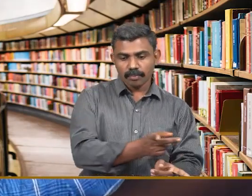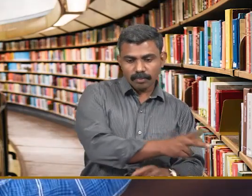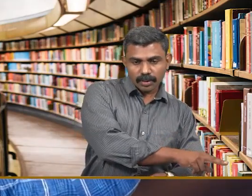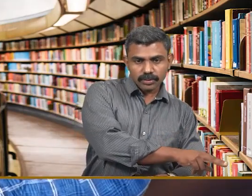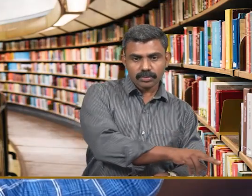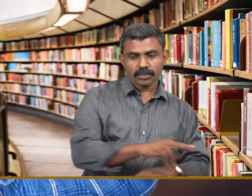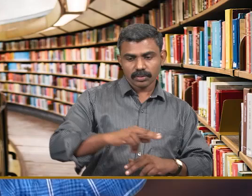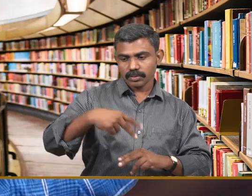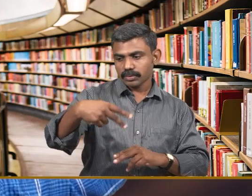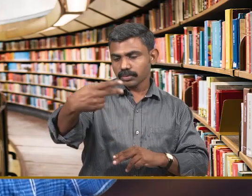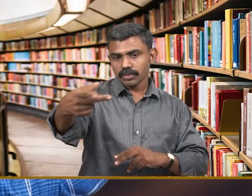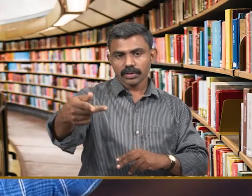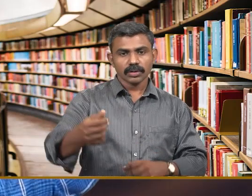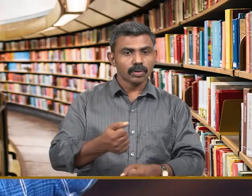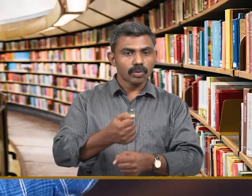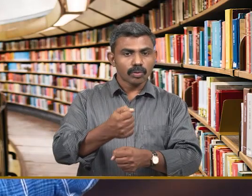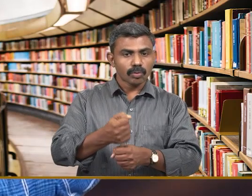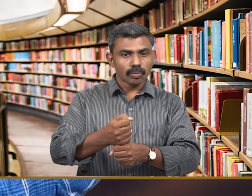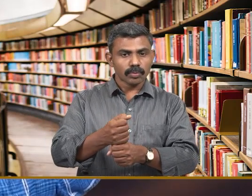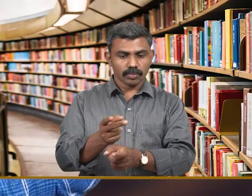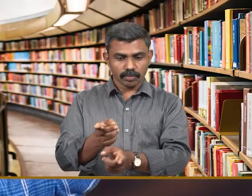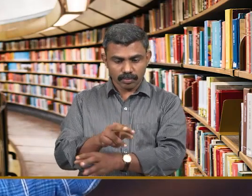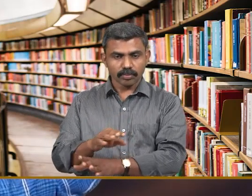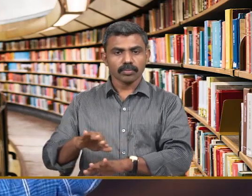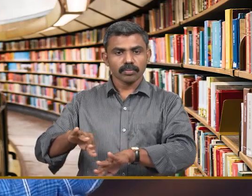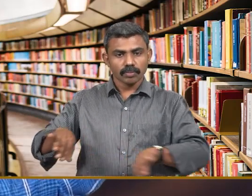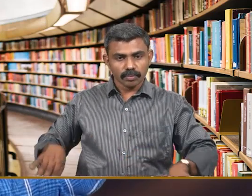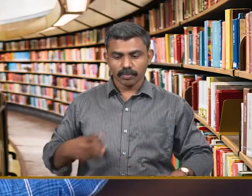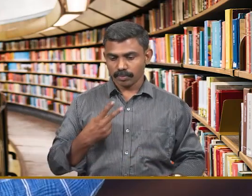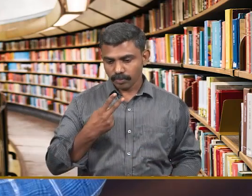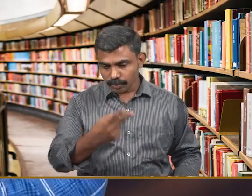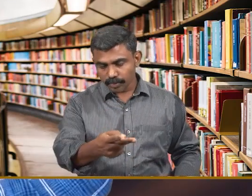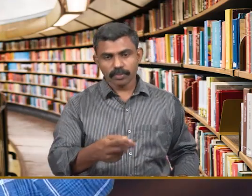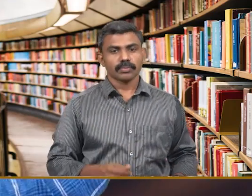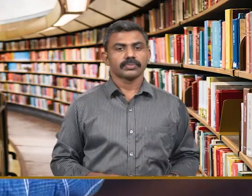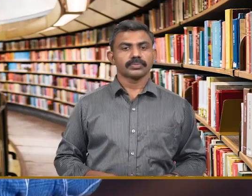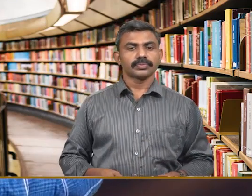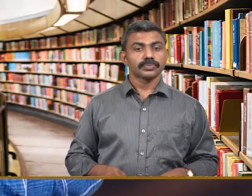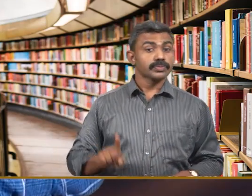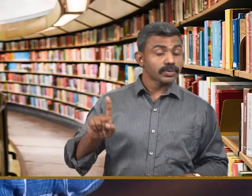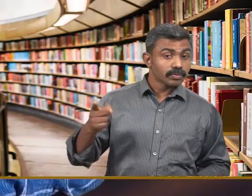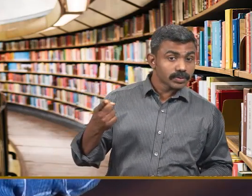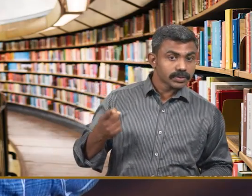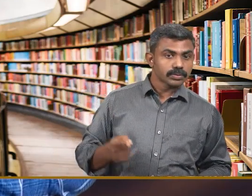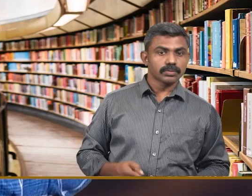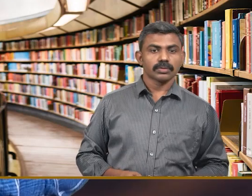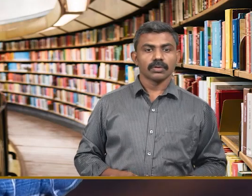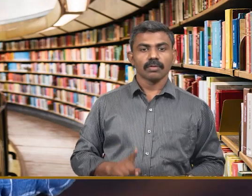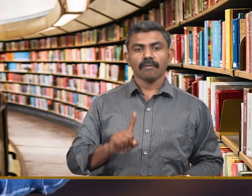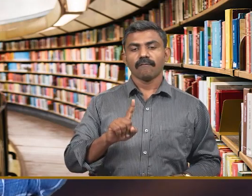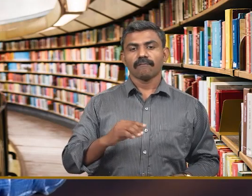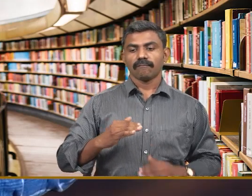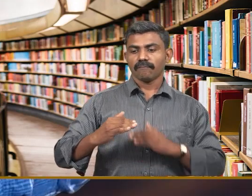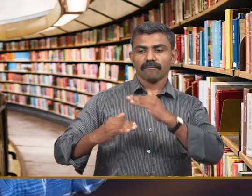ஏற்பட்டது, அதைத் தொடர்ந்து அரசியலில் என்னென்ன மாற்றங்கள் ஏற்பட்டுங்கிறத பற்றி நாம் பார்ப்போம். முதலாவதாக முதல் உலகப் போருக்கு பின்னர்